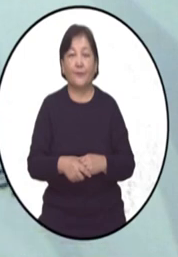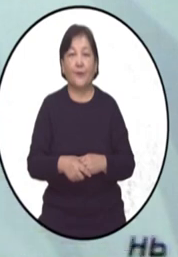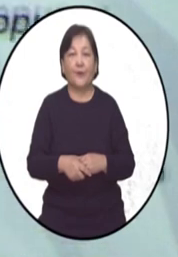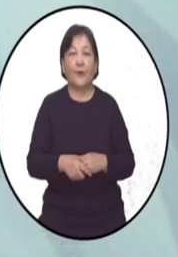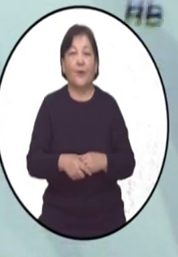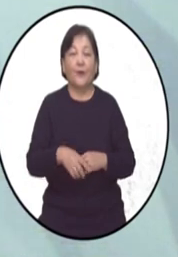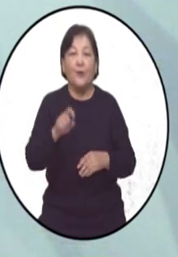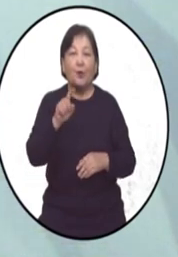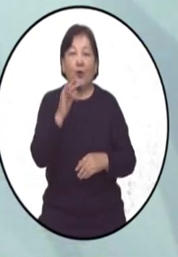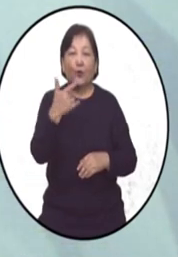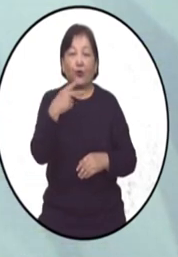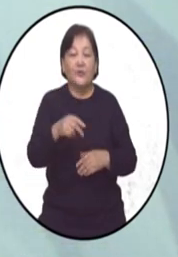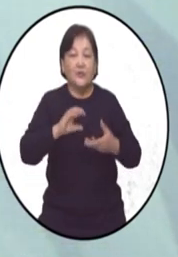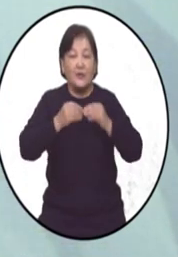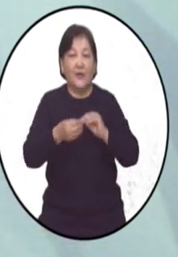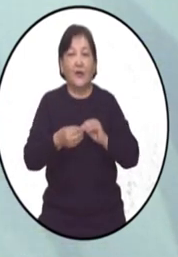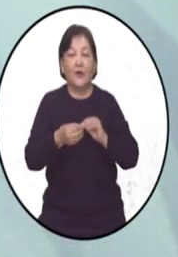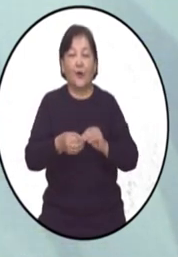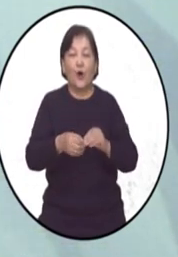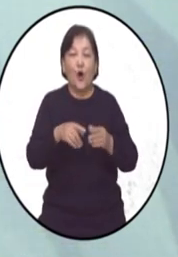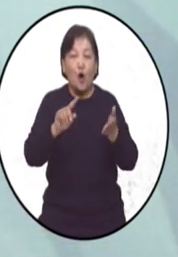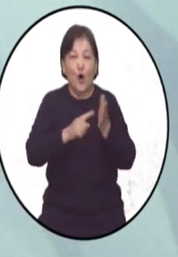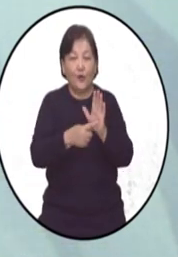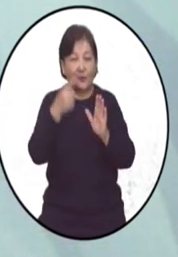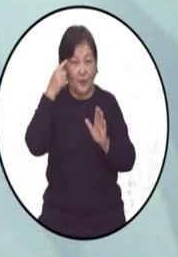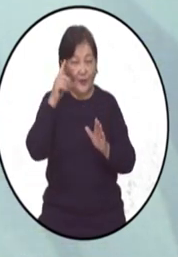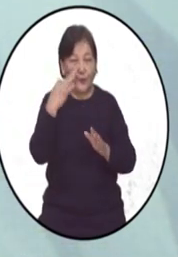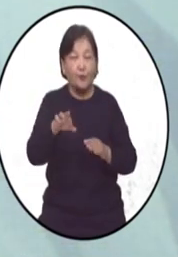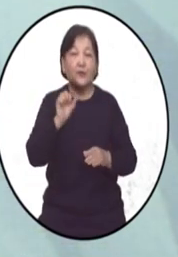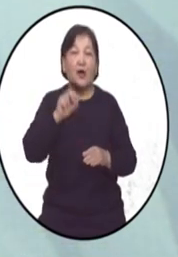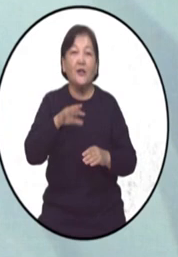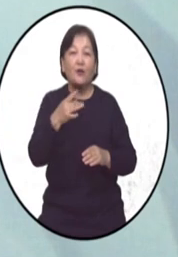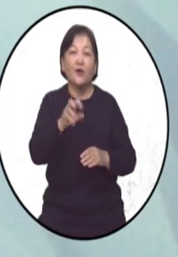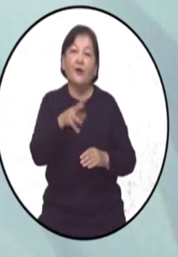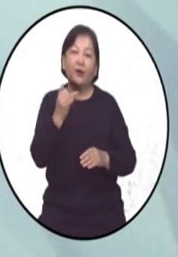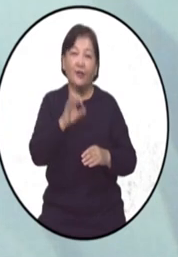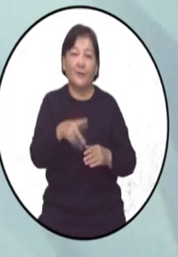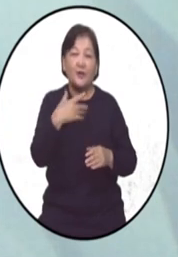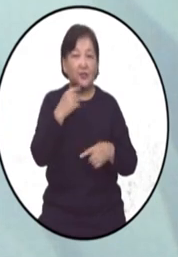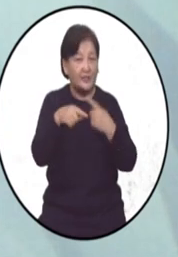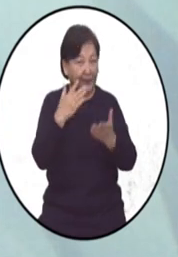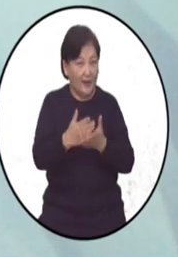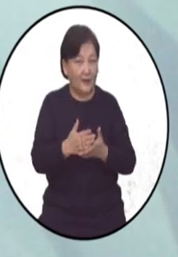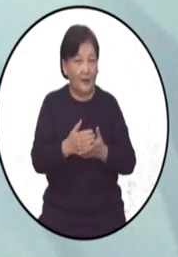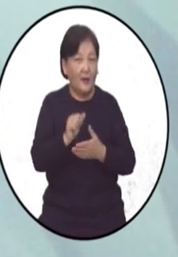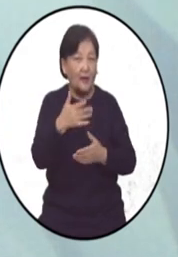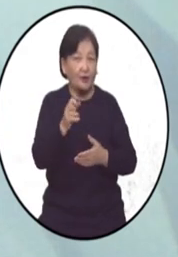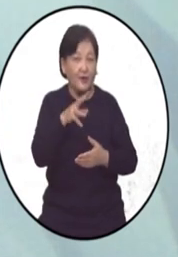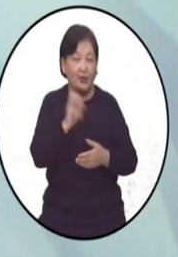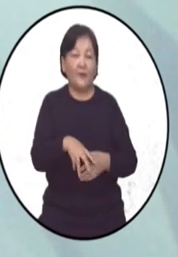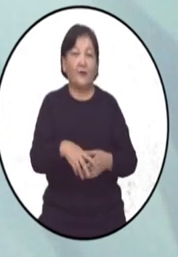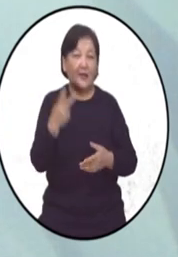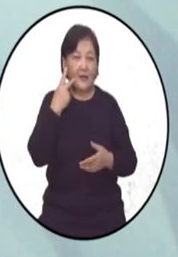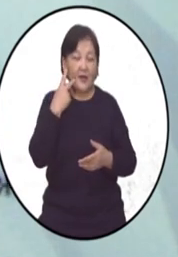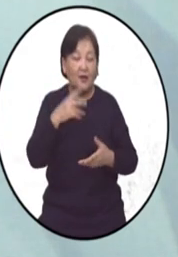Үйлчлэгчийн хийх үйлдлийн дарааллыг түүнд ойлгомжтойгоор тодорхойлсныг алгоритм гэдэг. Алгоритм нь ямагт гүйцэтгэгчэд зориулагдсан